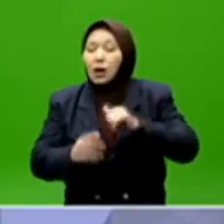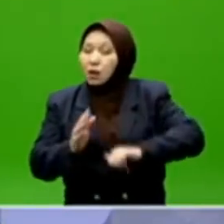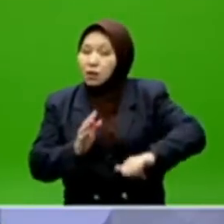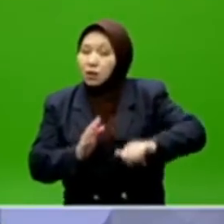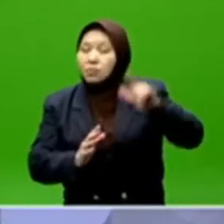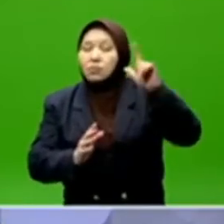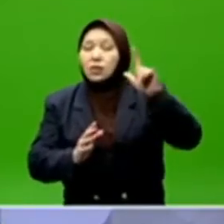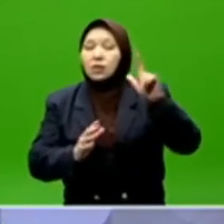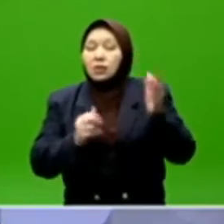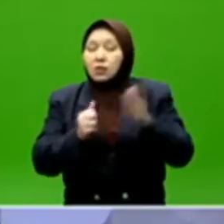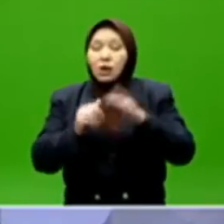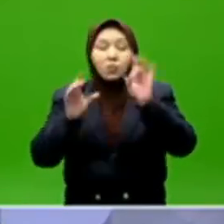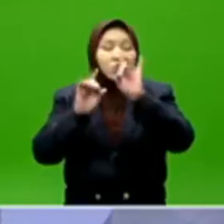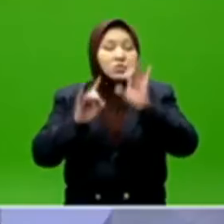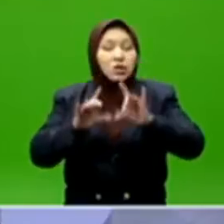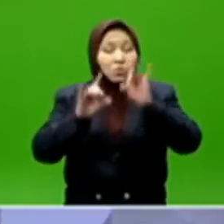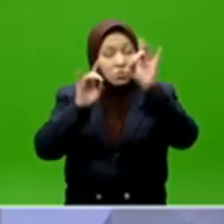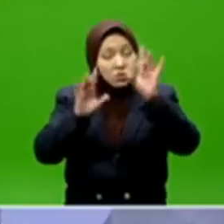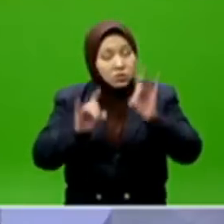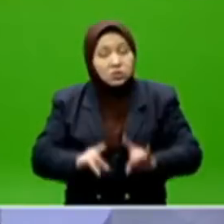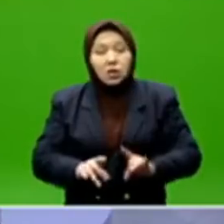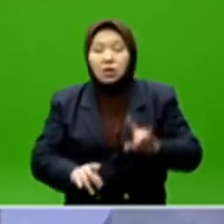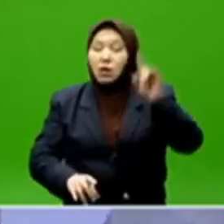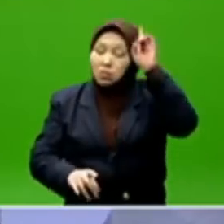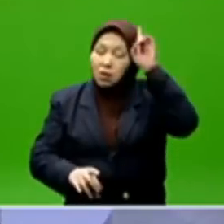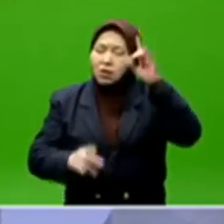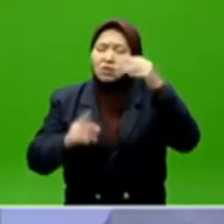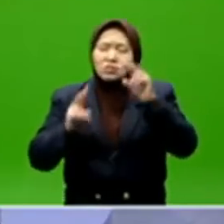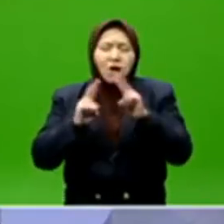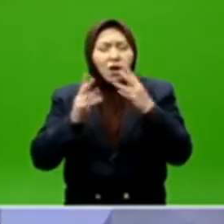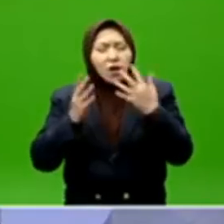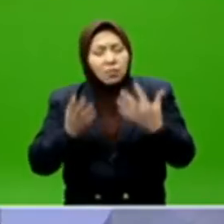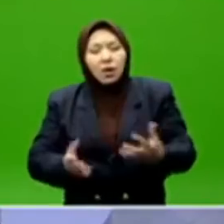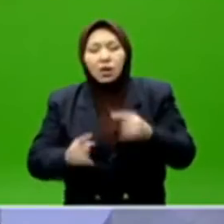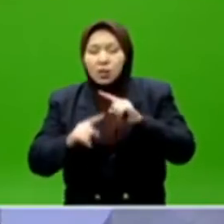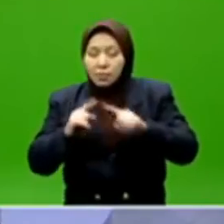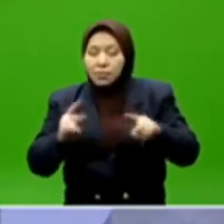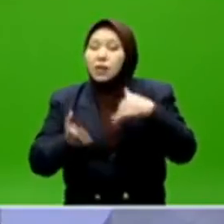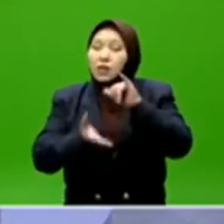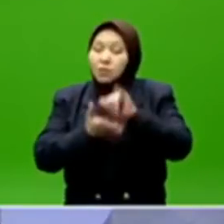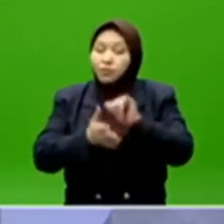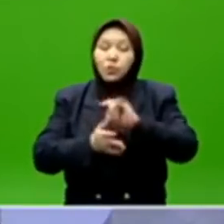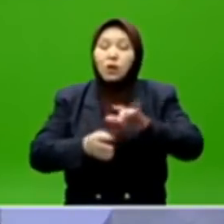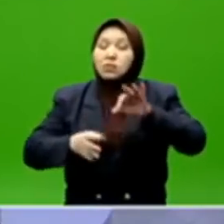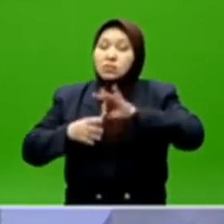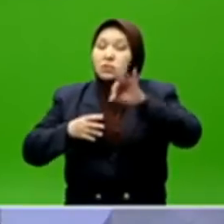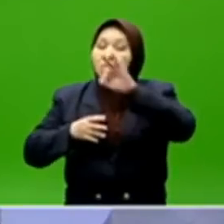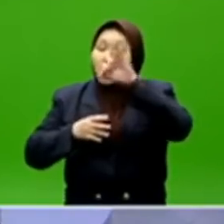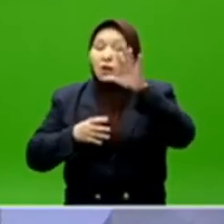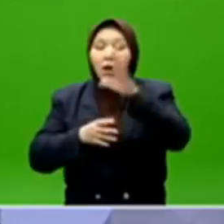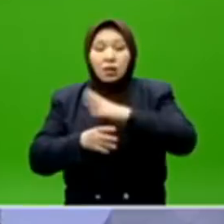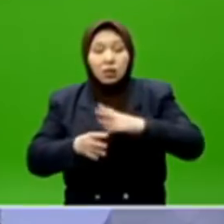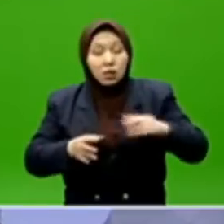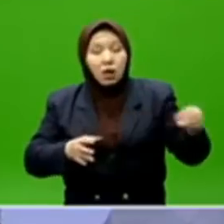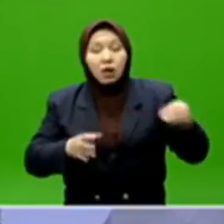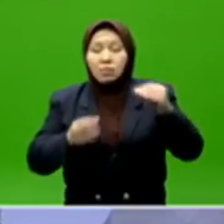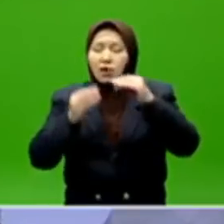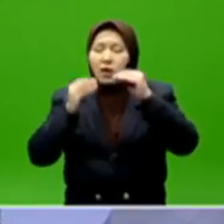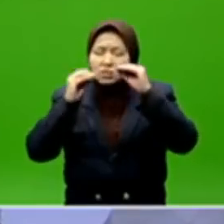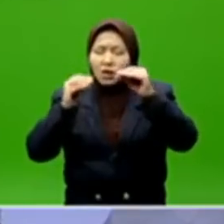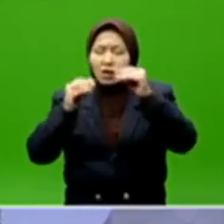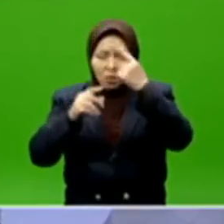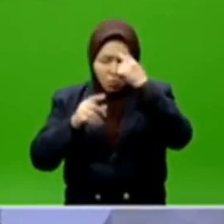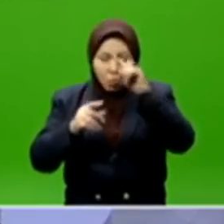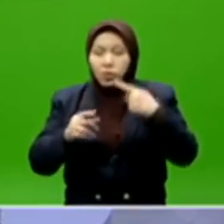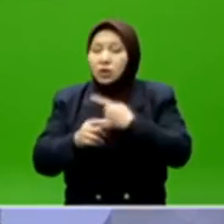dengan ujian-ujian yang sangat berat daripada Allah SWT. Tapi itulah semangat dan juga pengajaran buat kita untuk kita